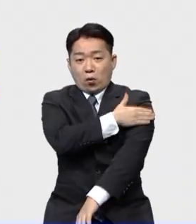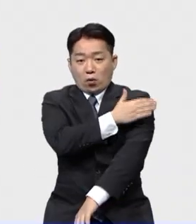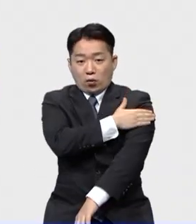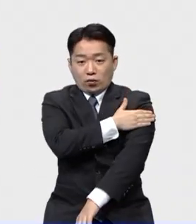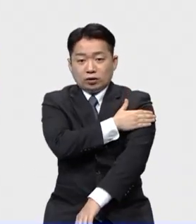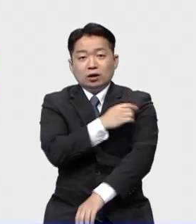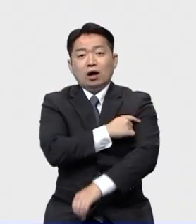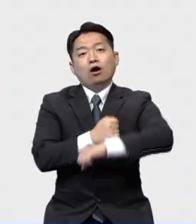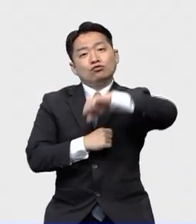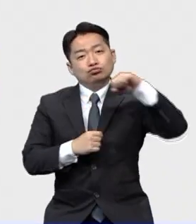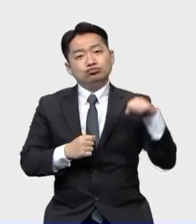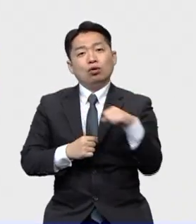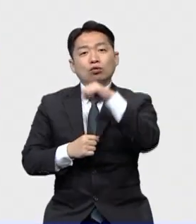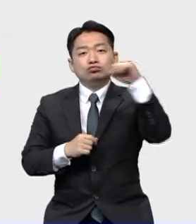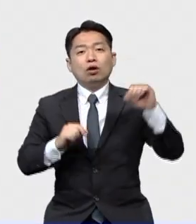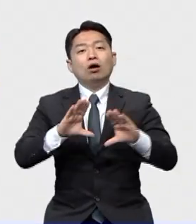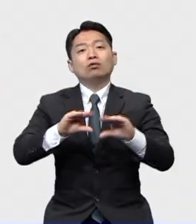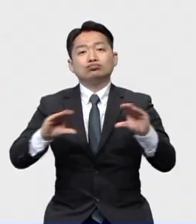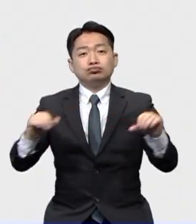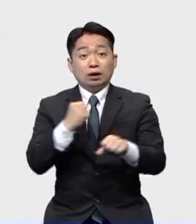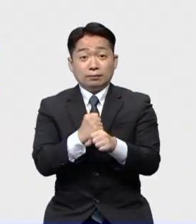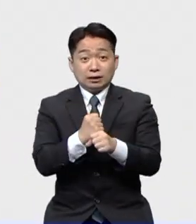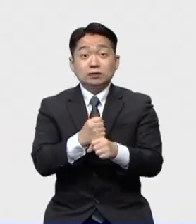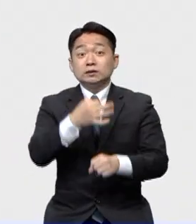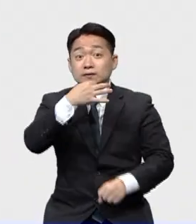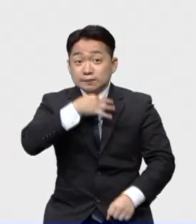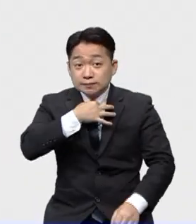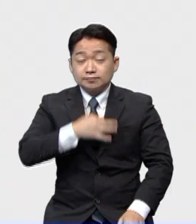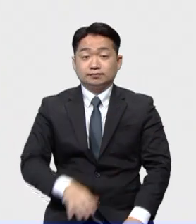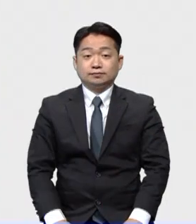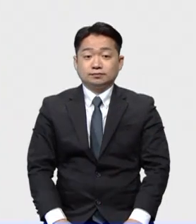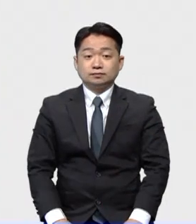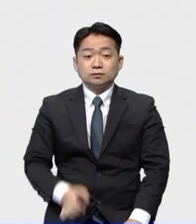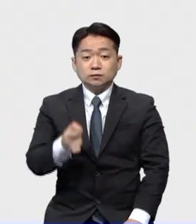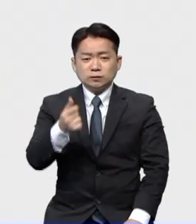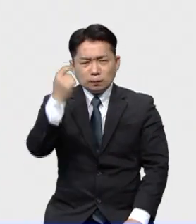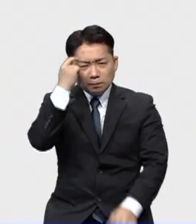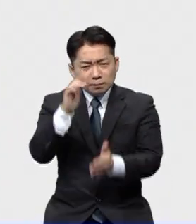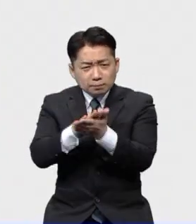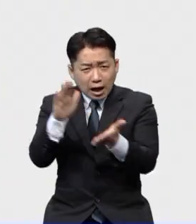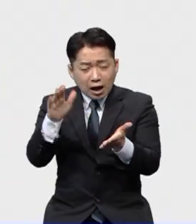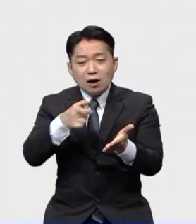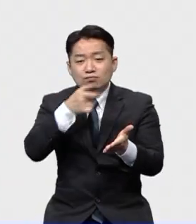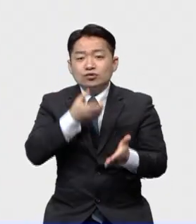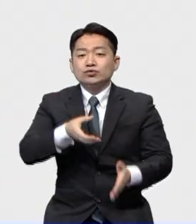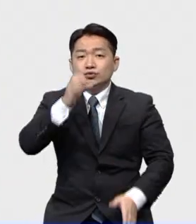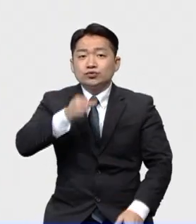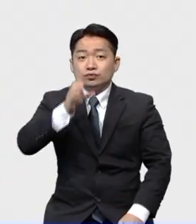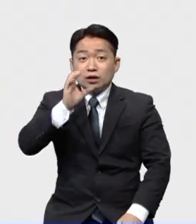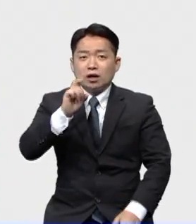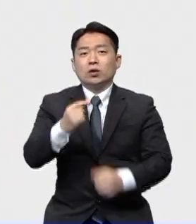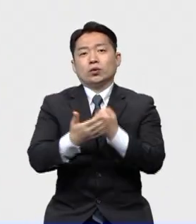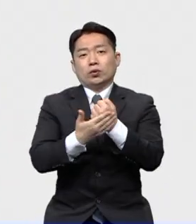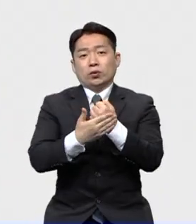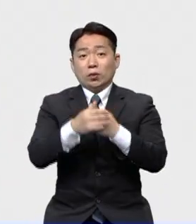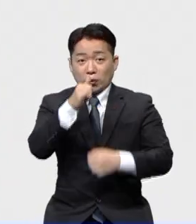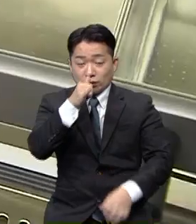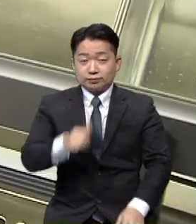팔을 가볍게 움직이며 스트레칭해주는 게 좋습니다. 조금 열이 난다면 물을 많이 마시는 것도 도움이